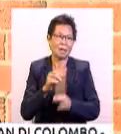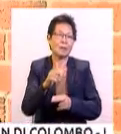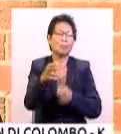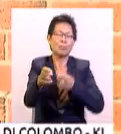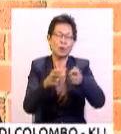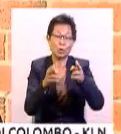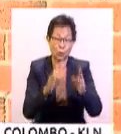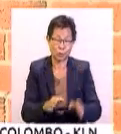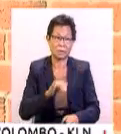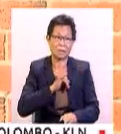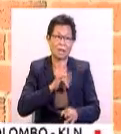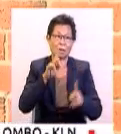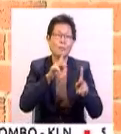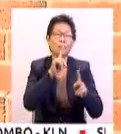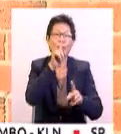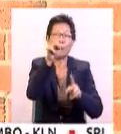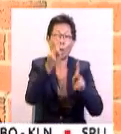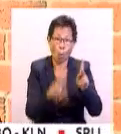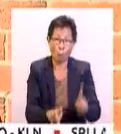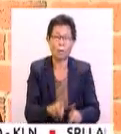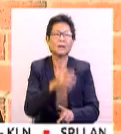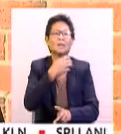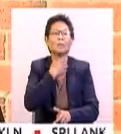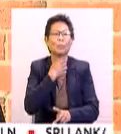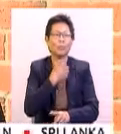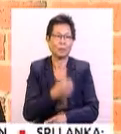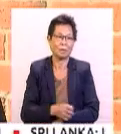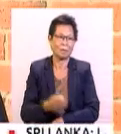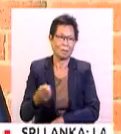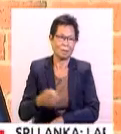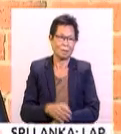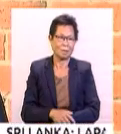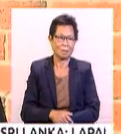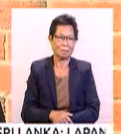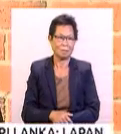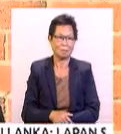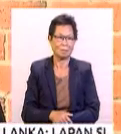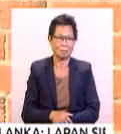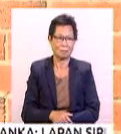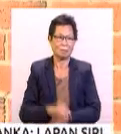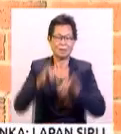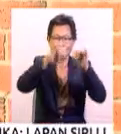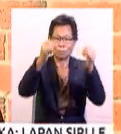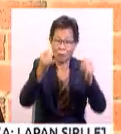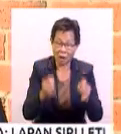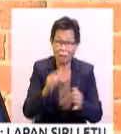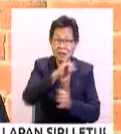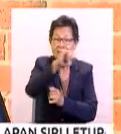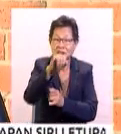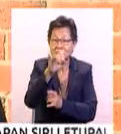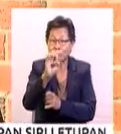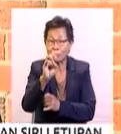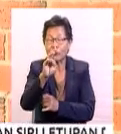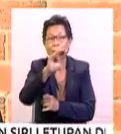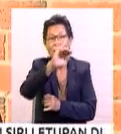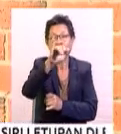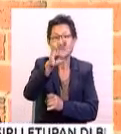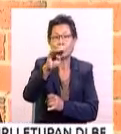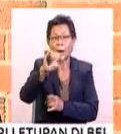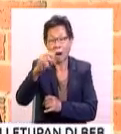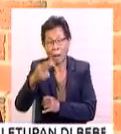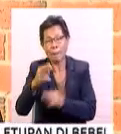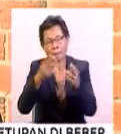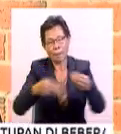ni memang orang Ipoh dan dia pun adalah jemaah masjid dan mereka bertemu dengan